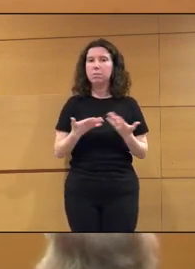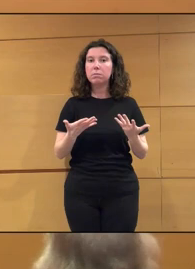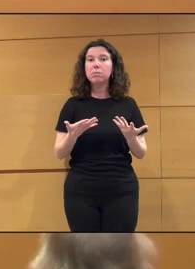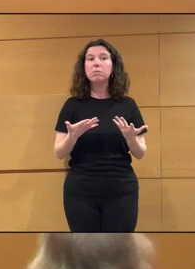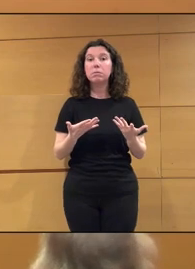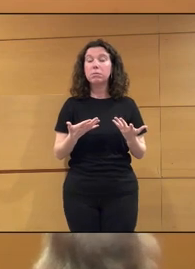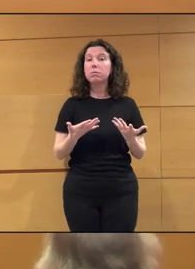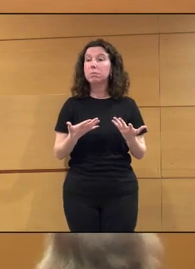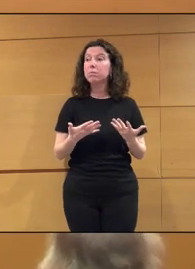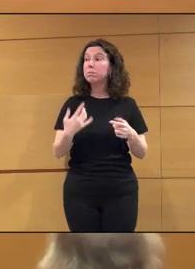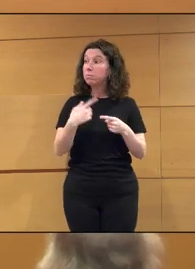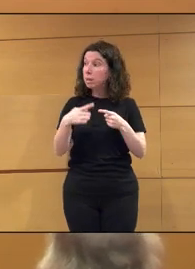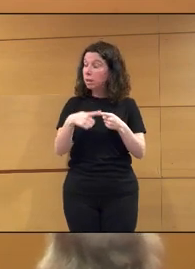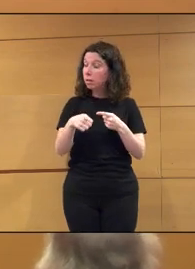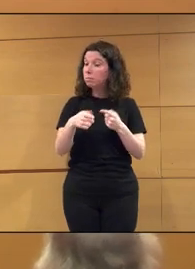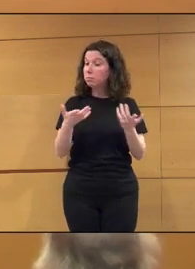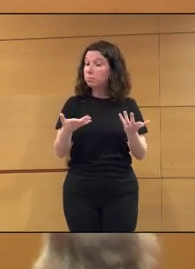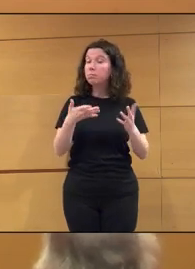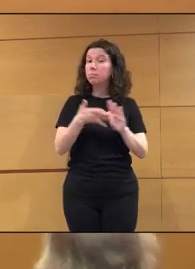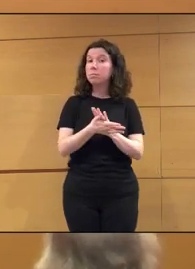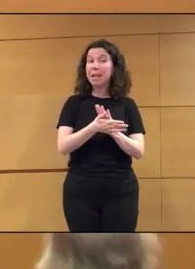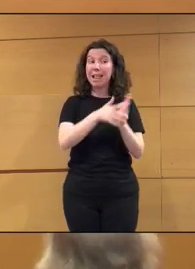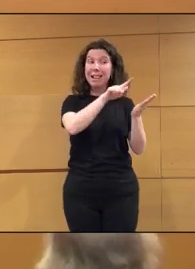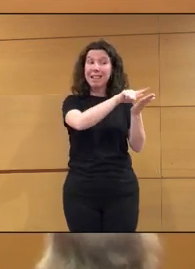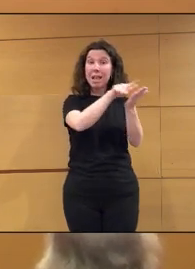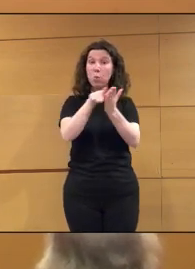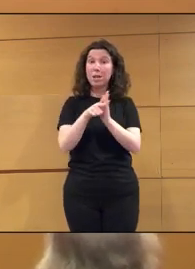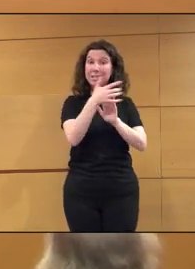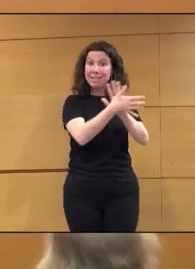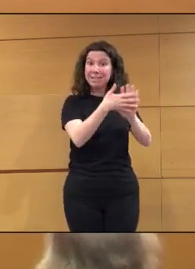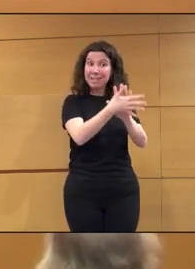perquè, en general, les llengües de signes han estat